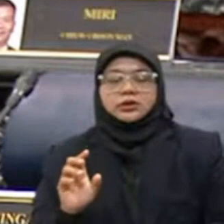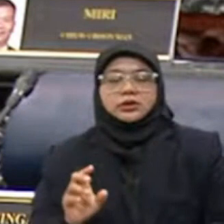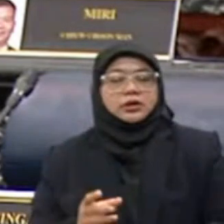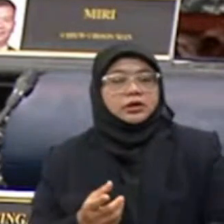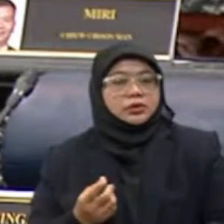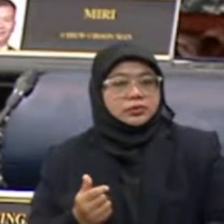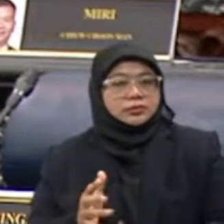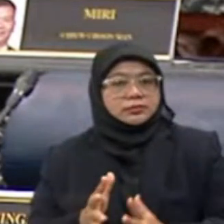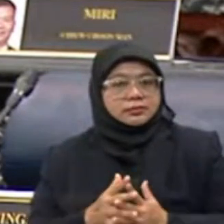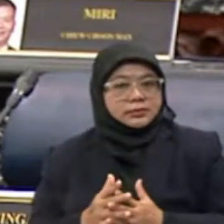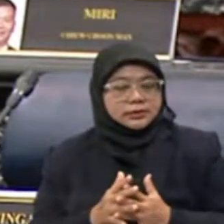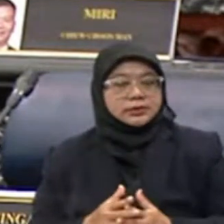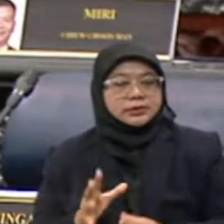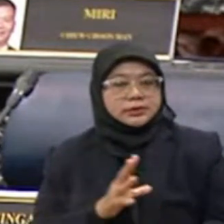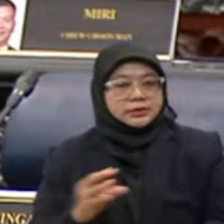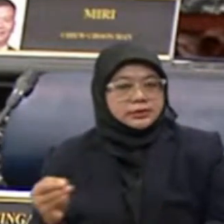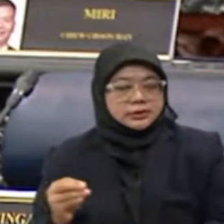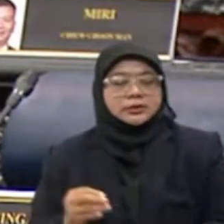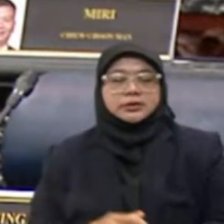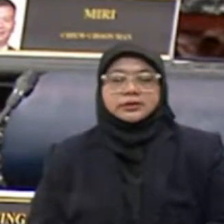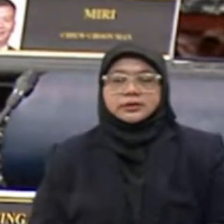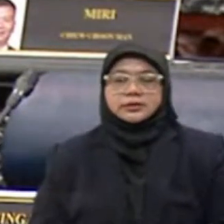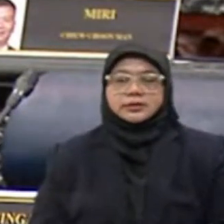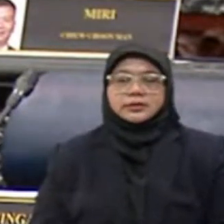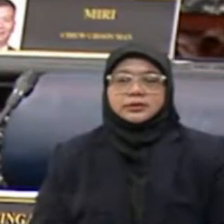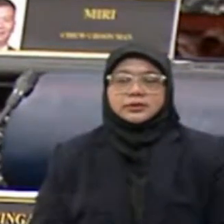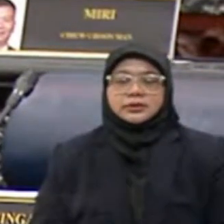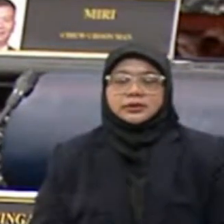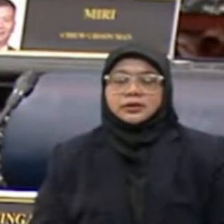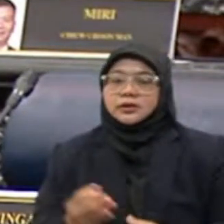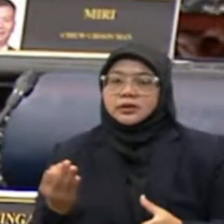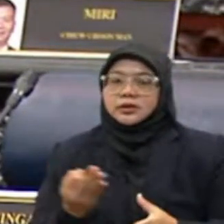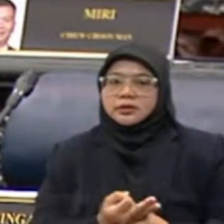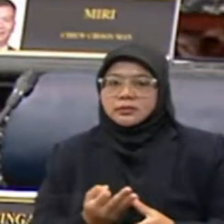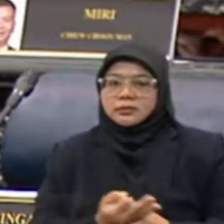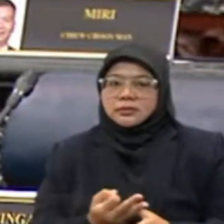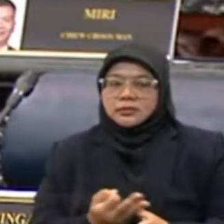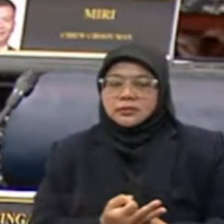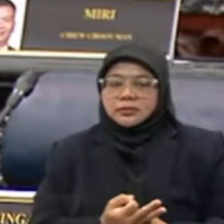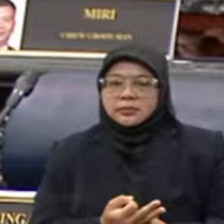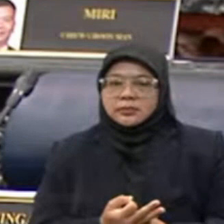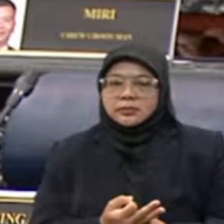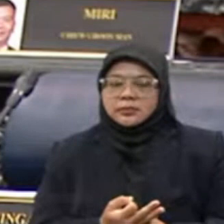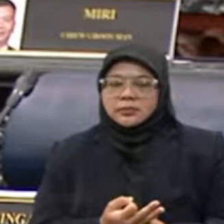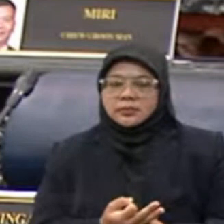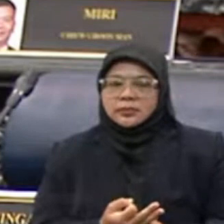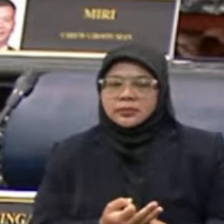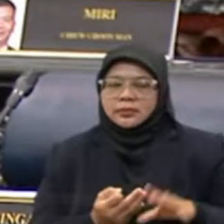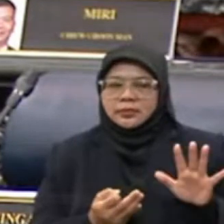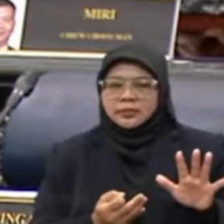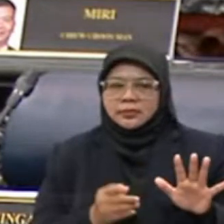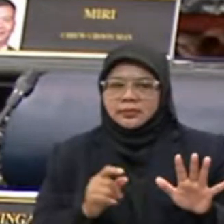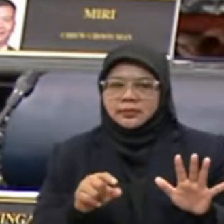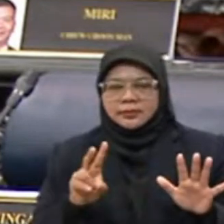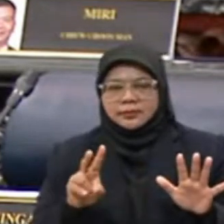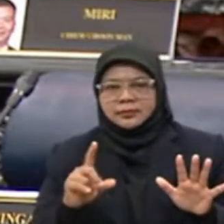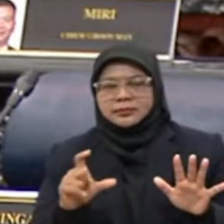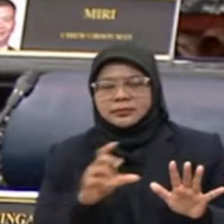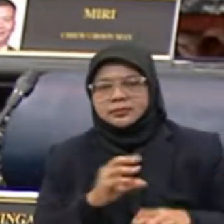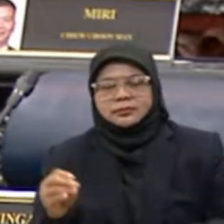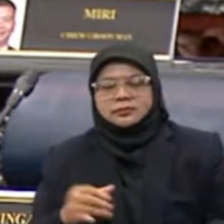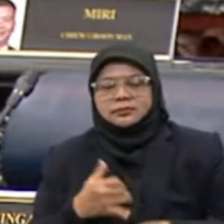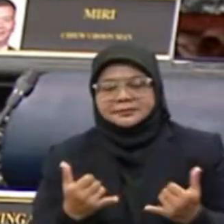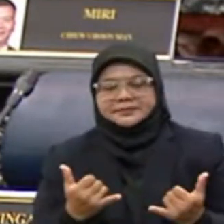bermakna kita hanya mampu untuk Finance negara kita dalam masa 5 kepulauan dua bulan Jadi